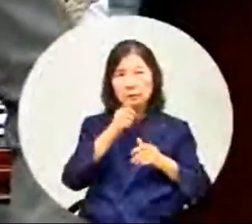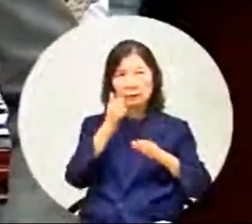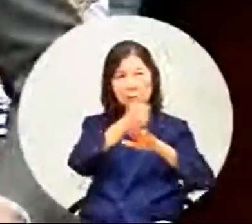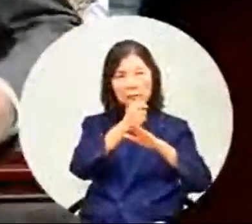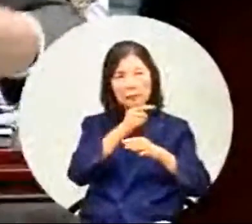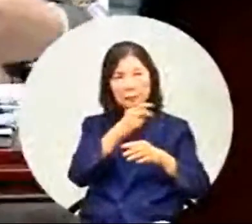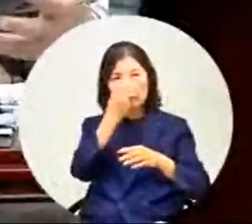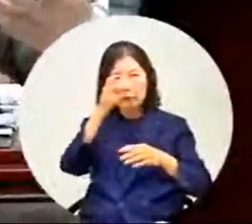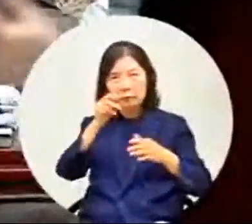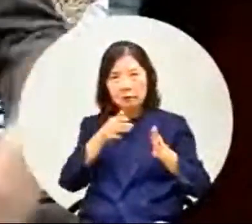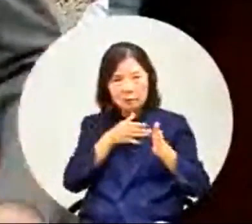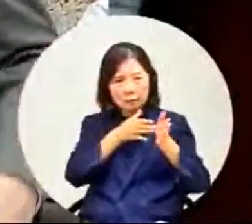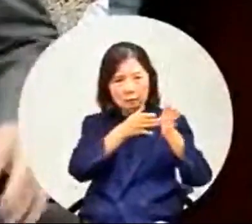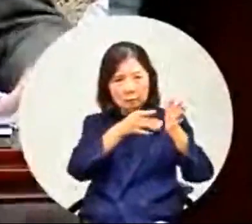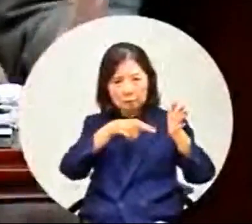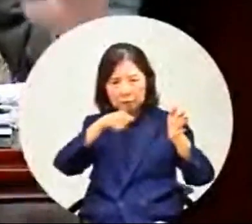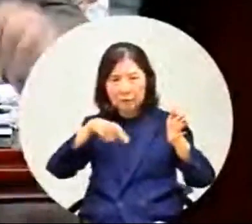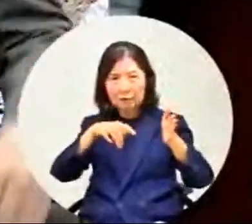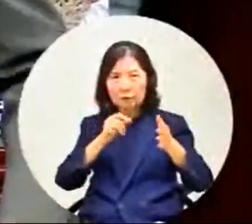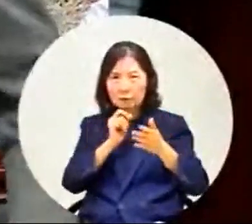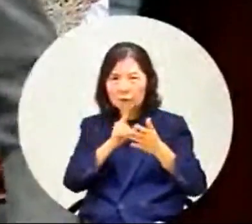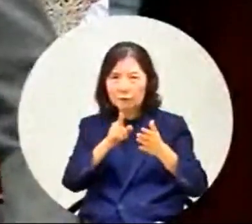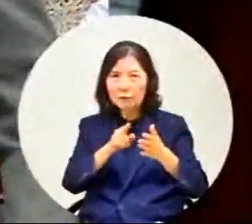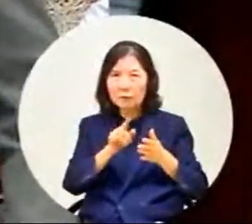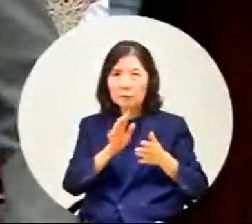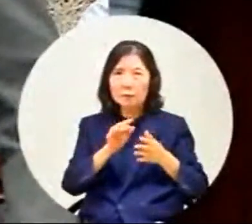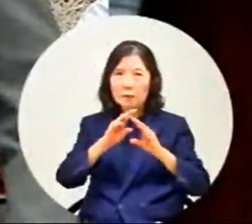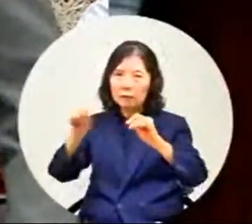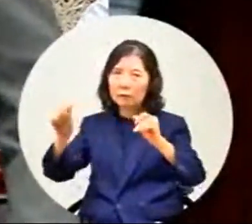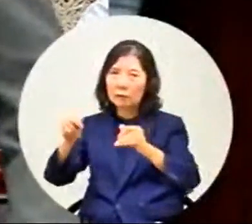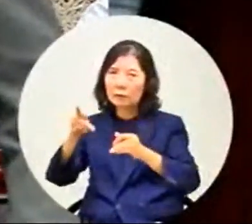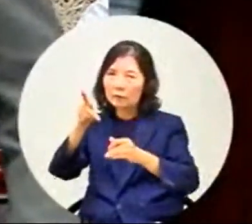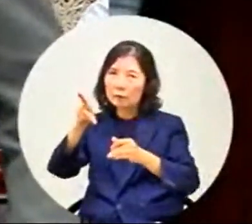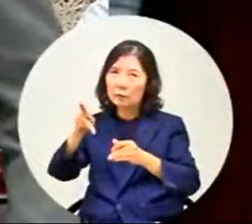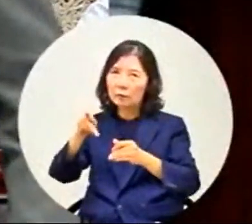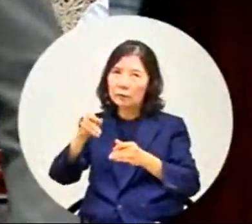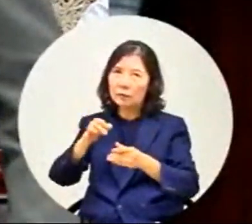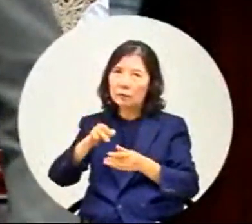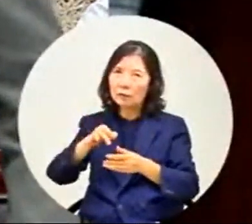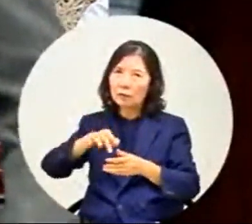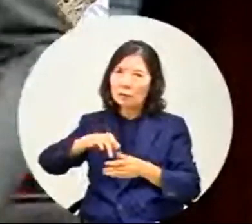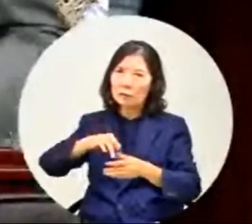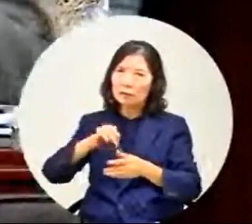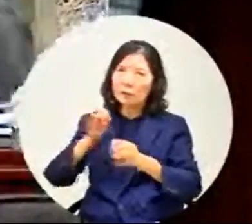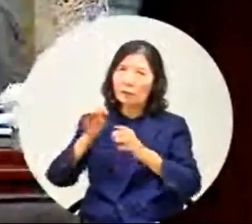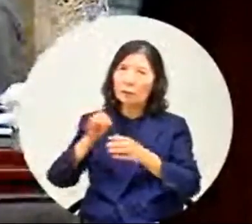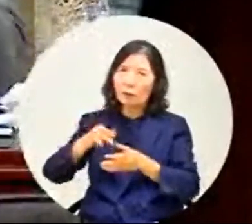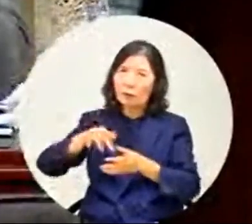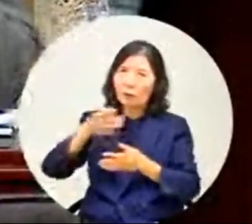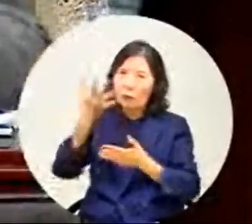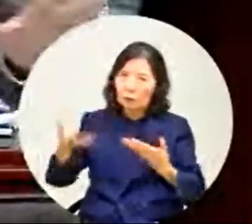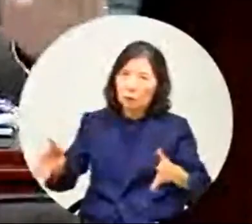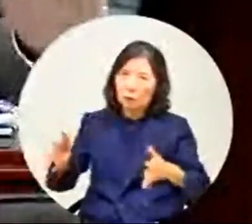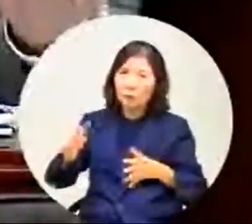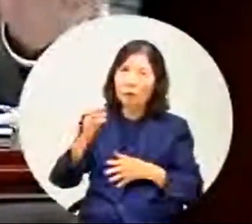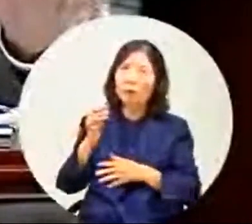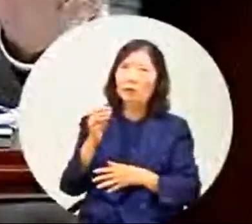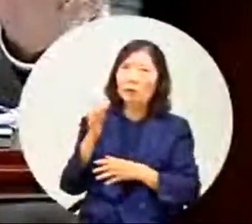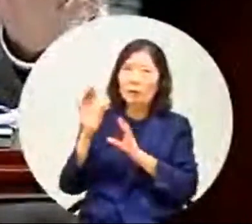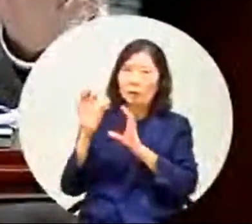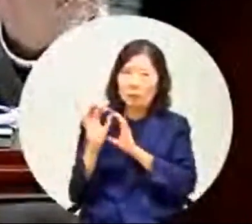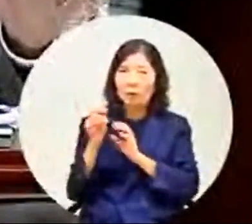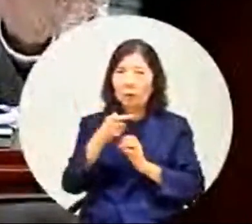个这个车厢如果去购买的话，整个用地一个租金的费用事实上是一个很大的负担。那这一块就涉及到当